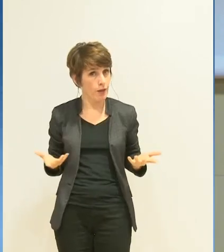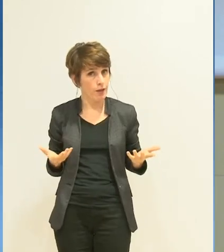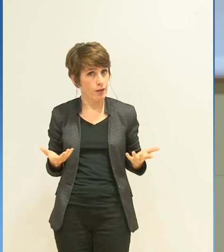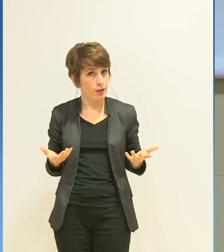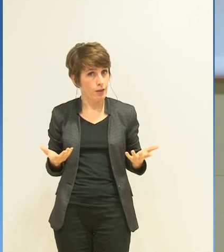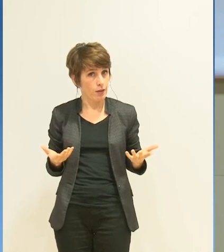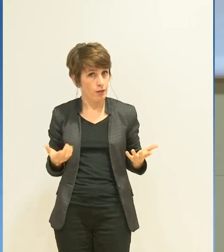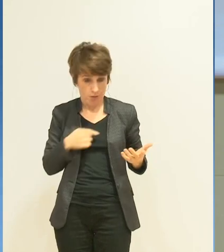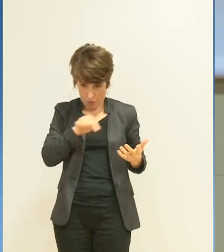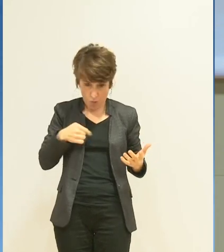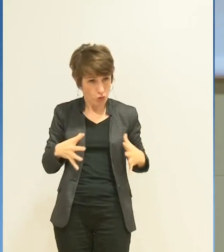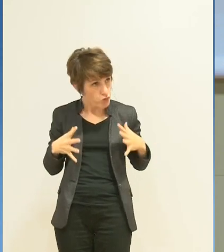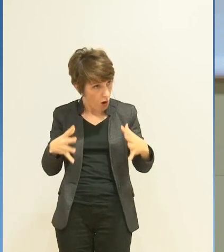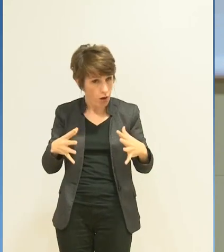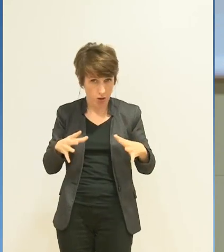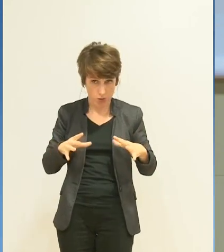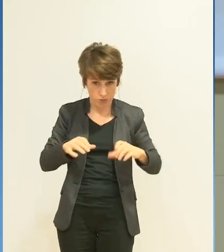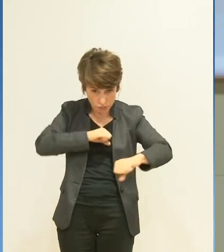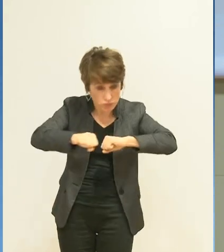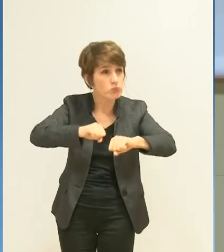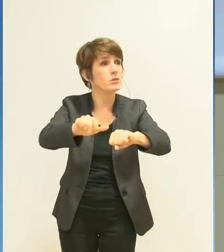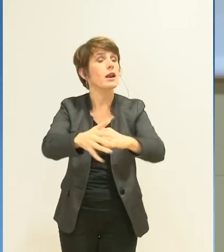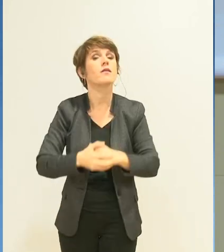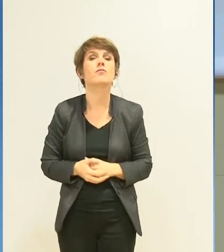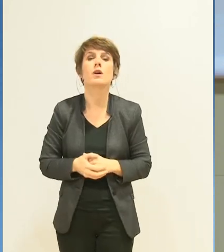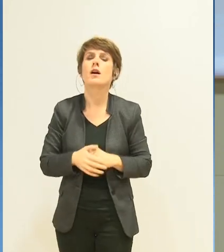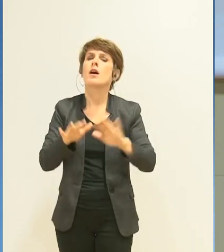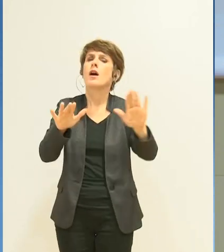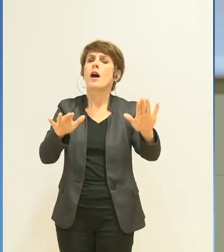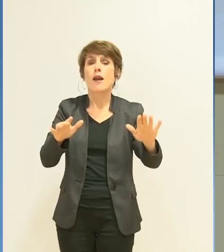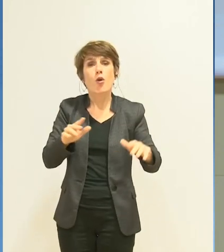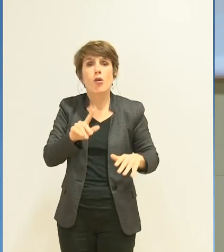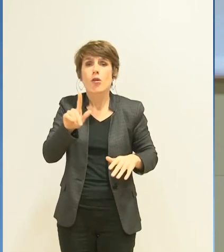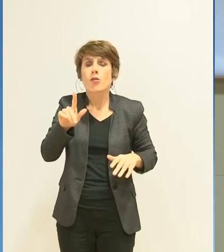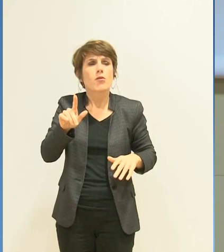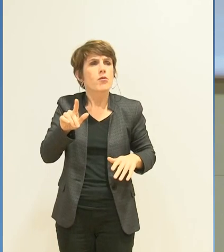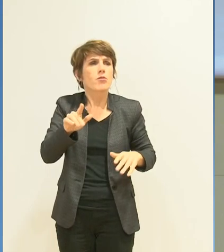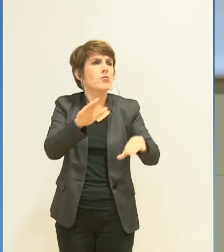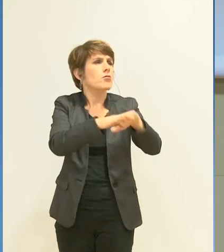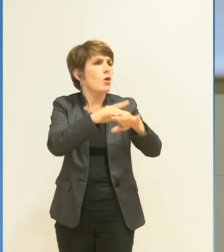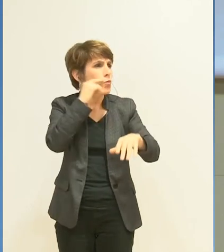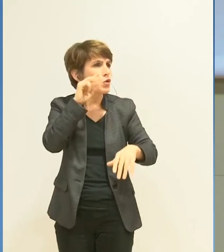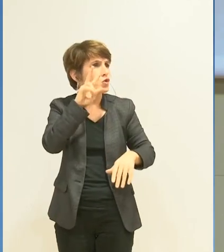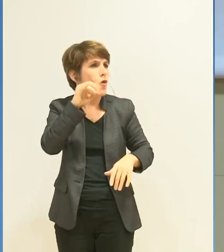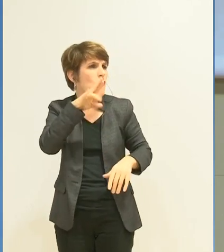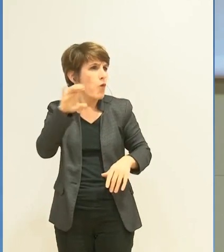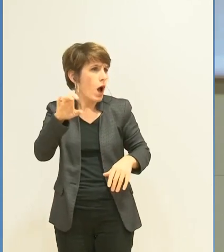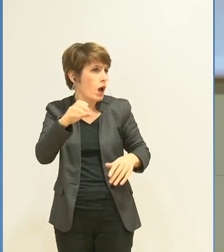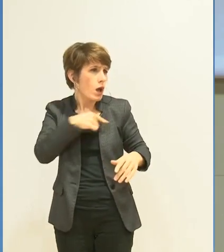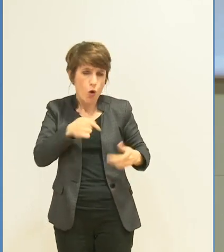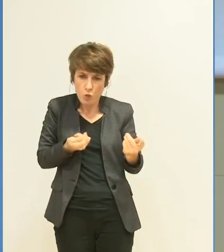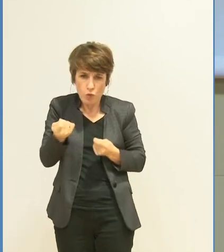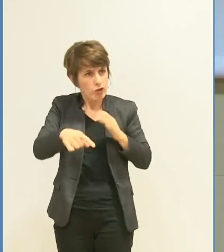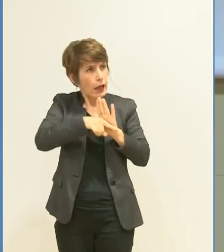voyons et que nous portons fortement ça n'a rien de triste ça n'a rien de triste monsieur voir ça n'a rien de triste au contraire c'est